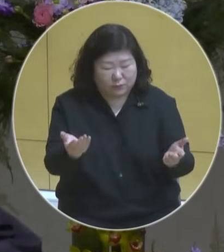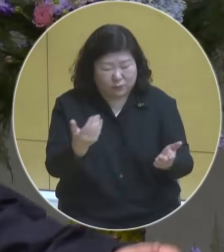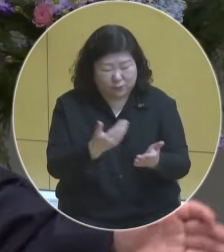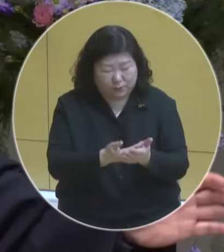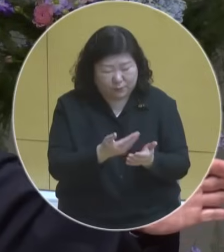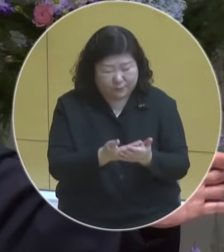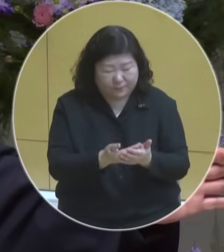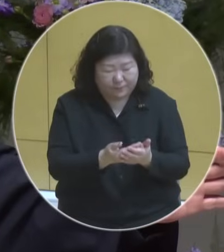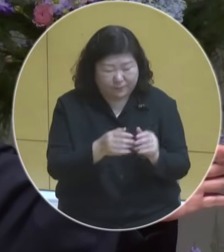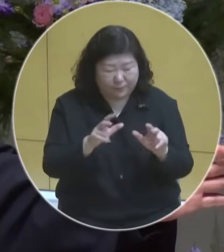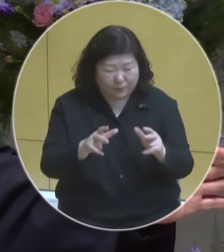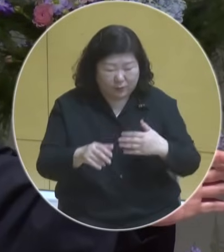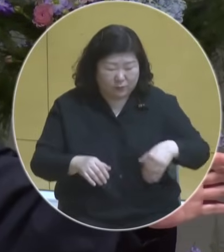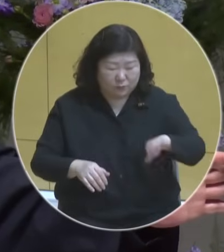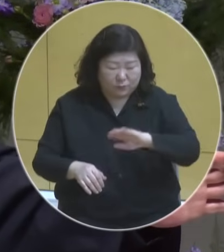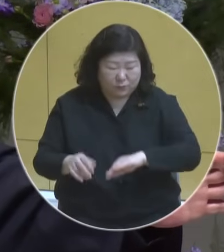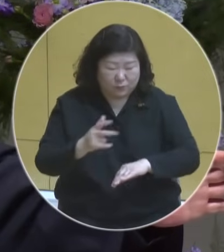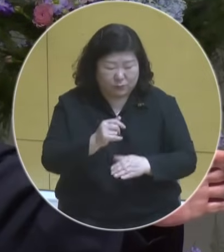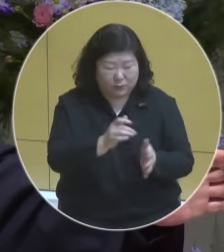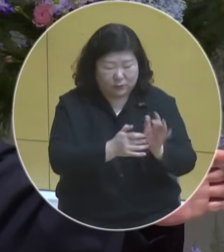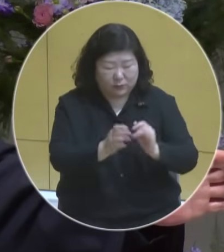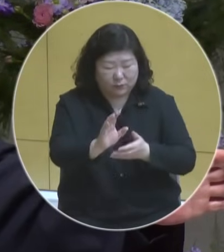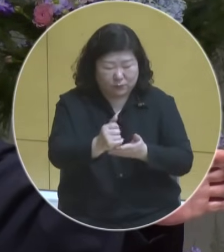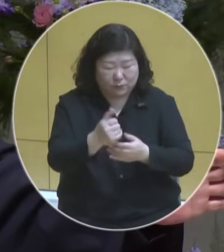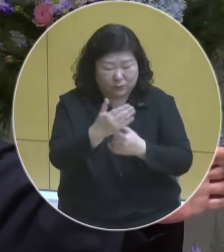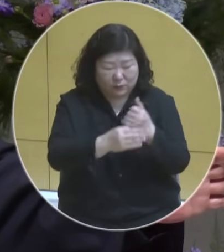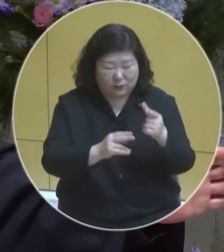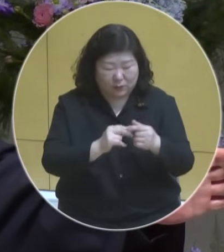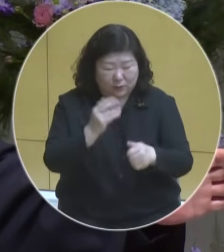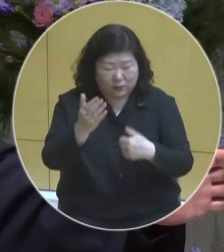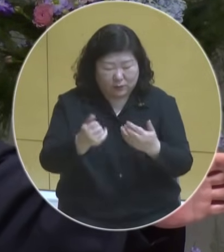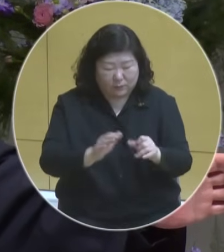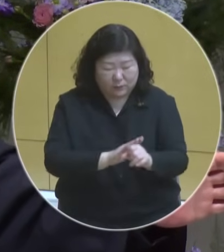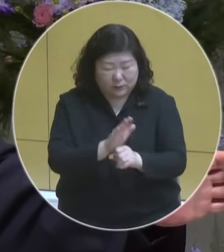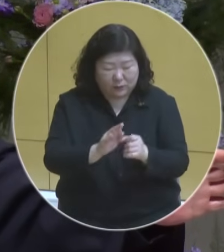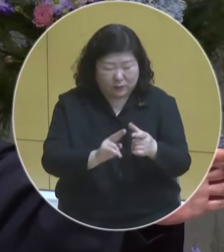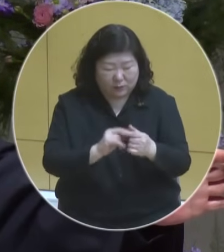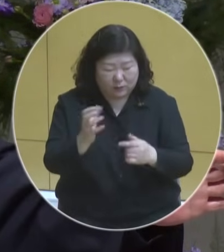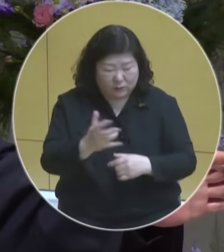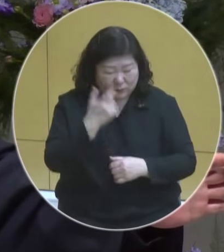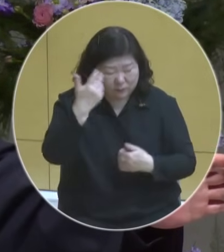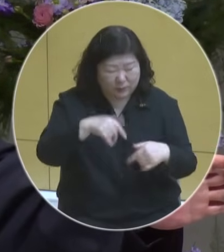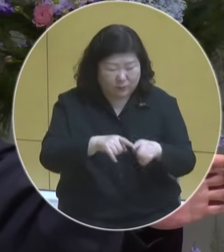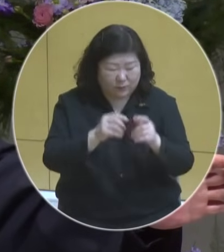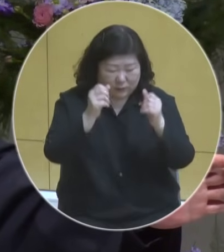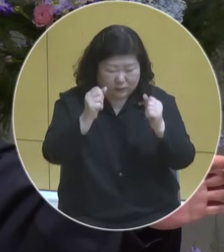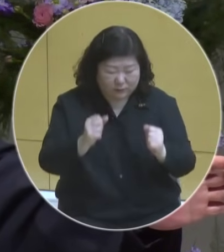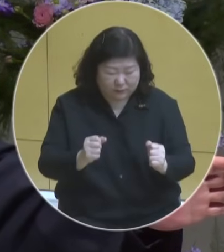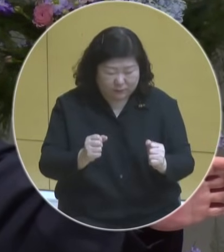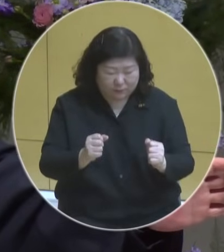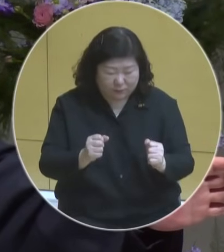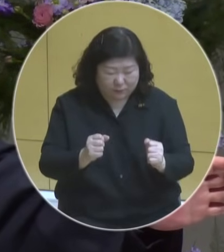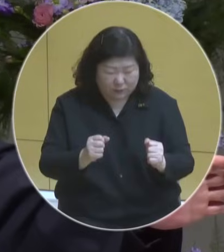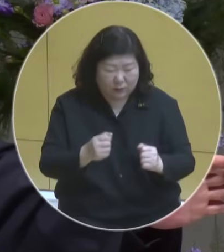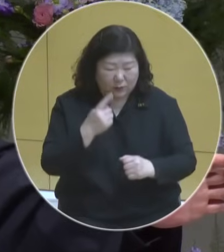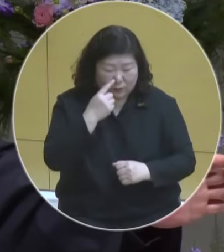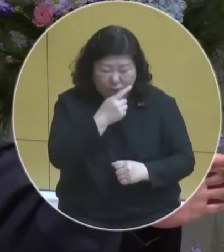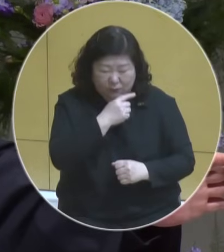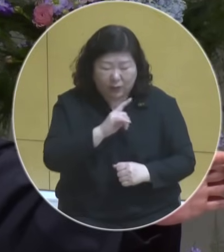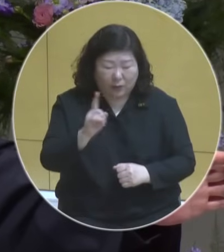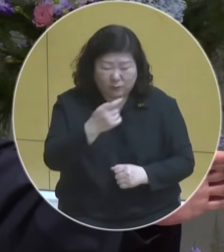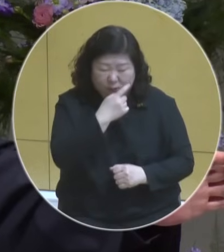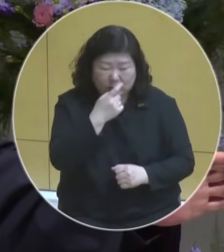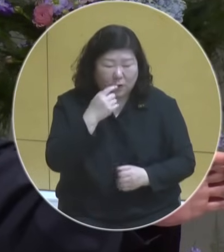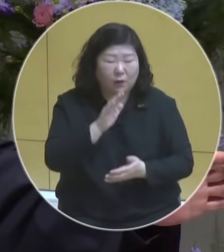아멘 이제는 우리 주 예수 그리스도의 은혜와 우리 하나님의 사랑과 성령님이 함께하심이 이눈에 아무 증가 아니